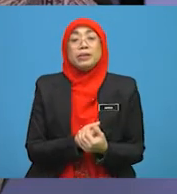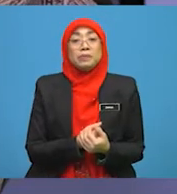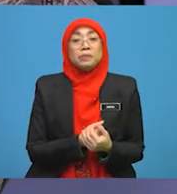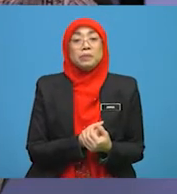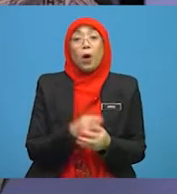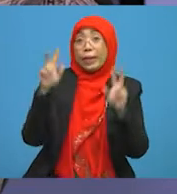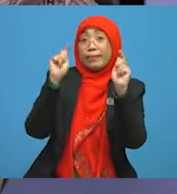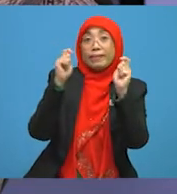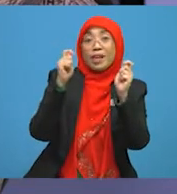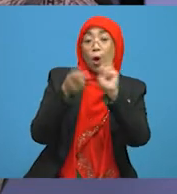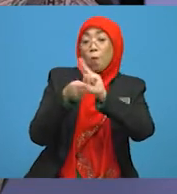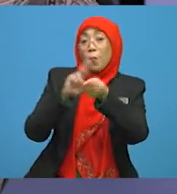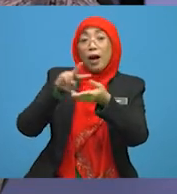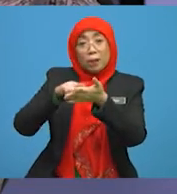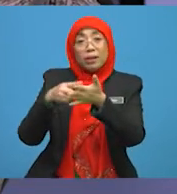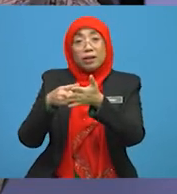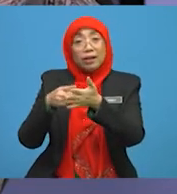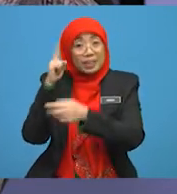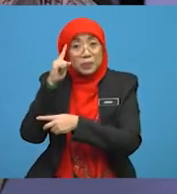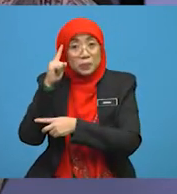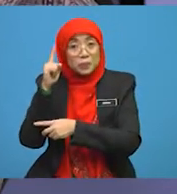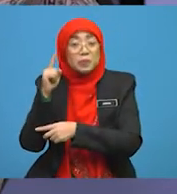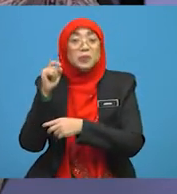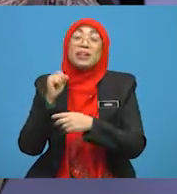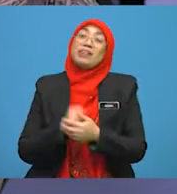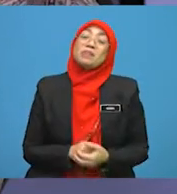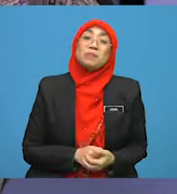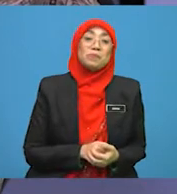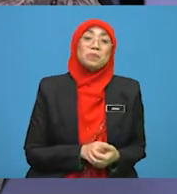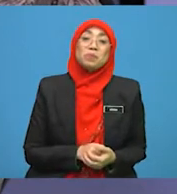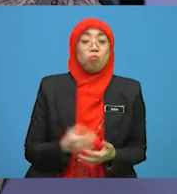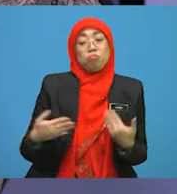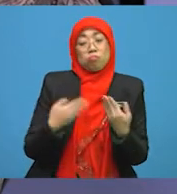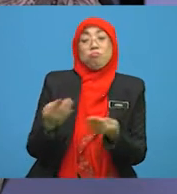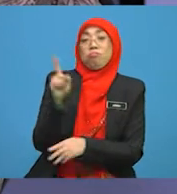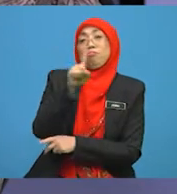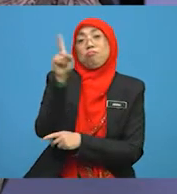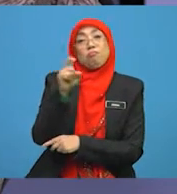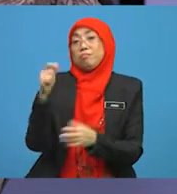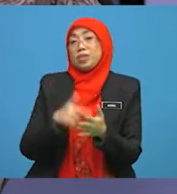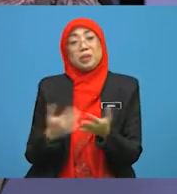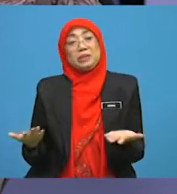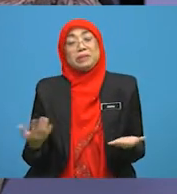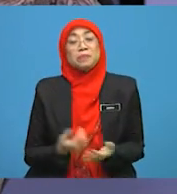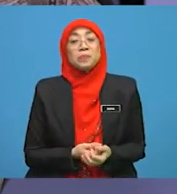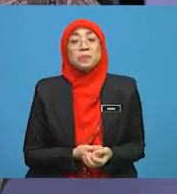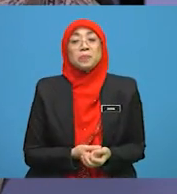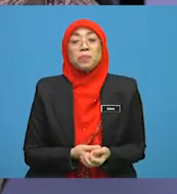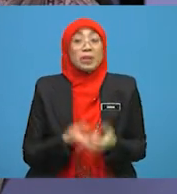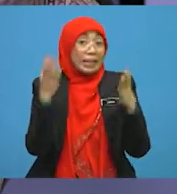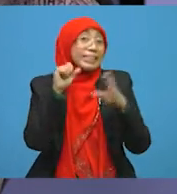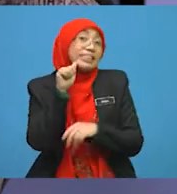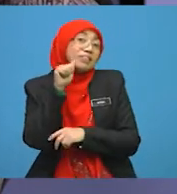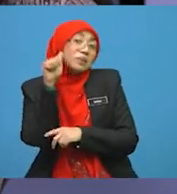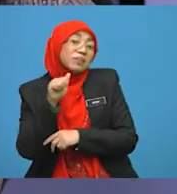makna. Saya persilakan Cikgu Aziza untuk menguji kefahaman pelajar. Silakan. Terima kasih